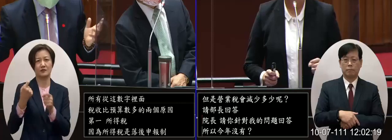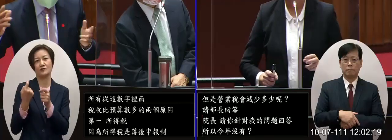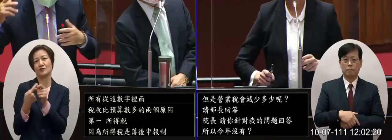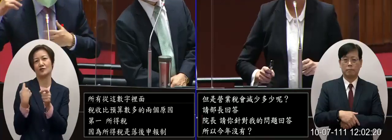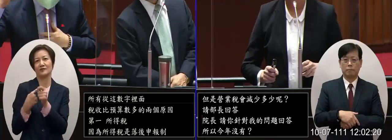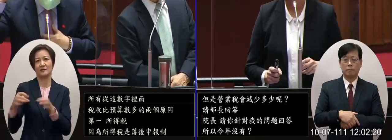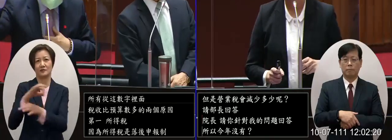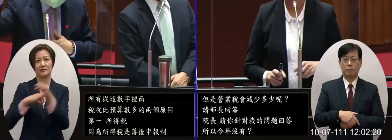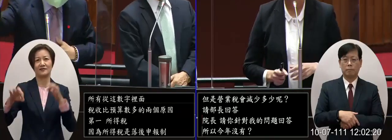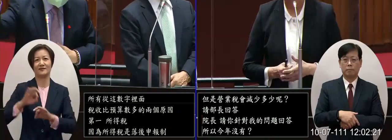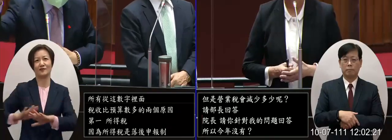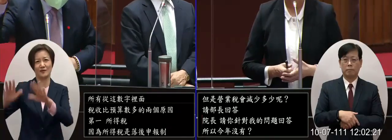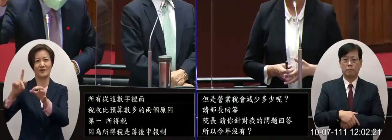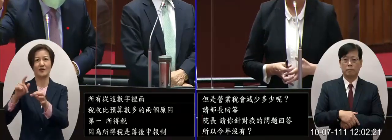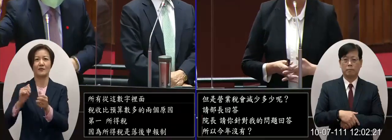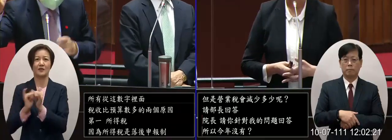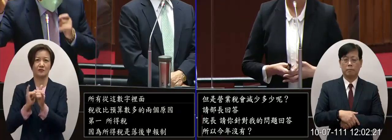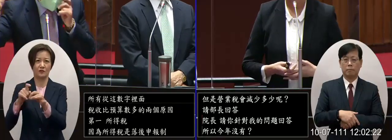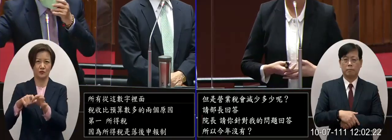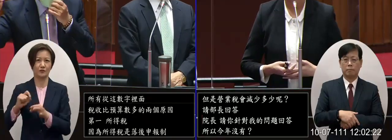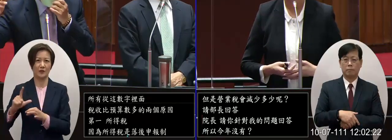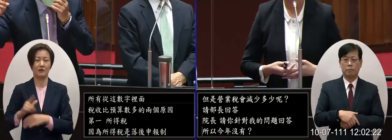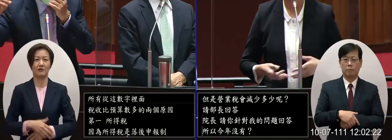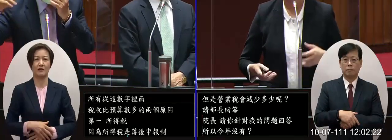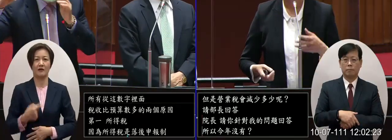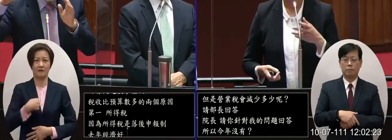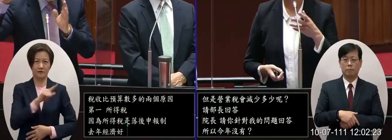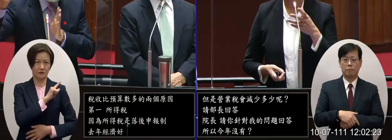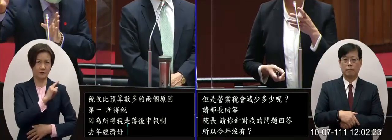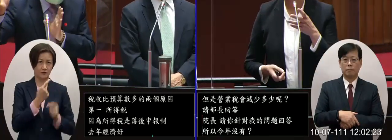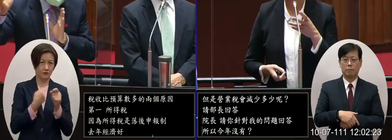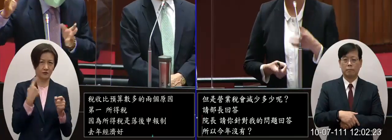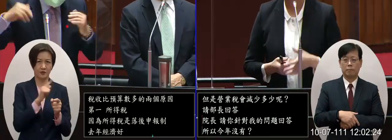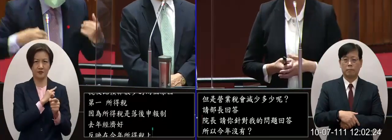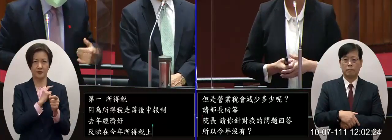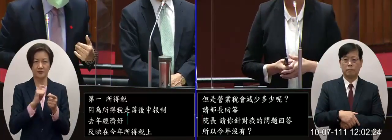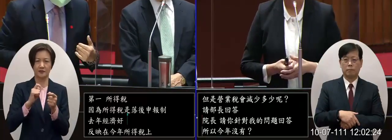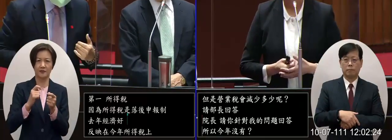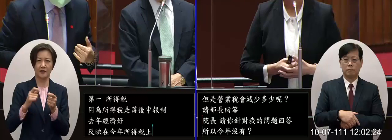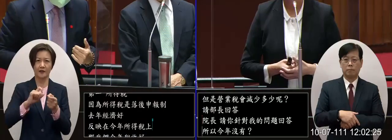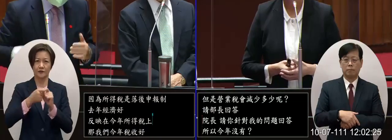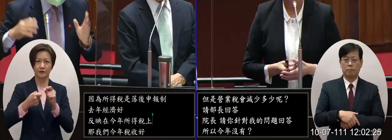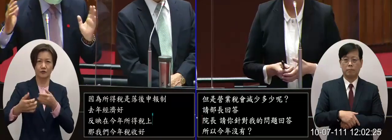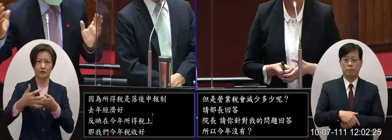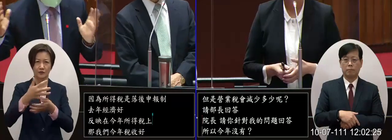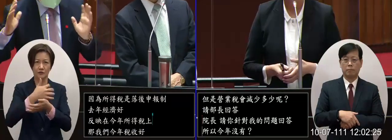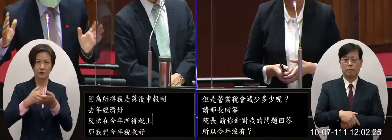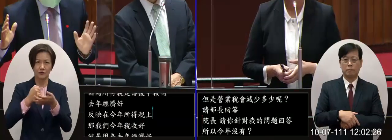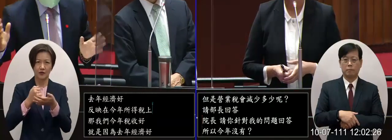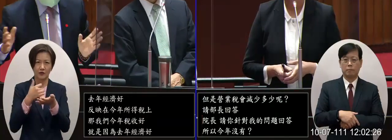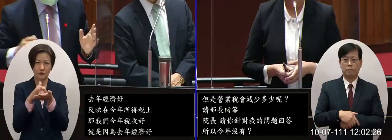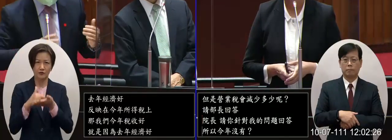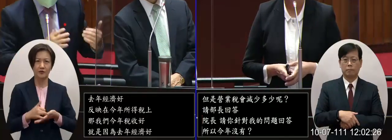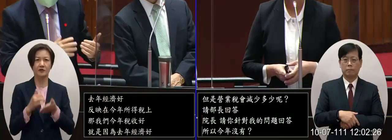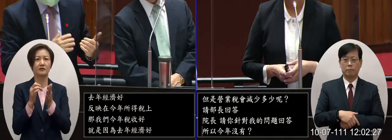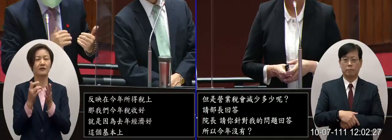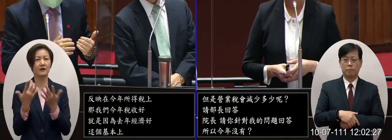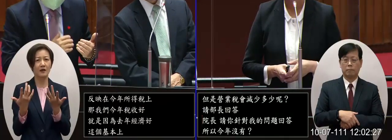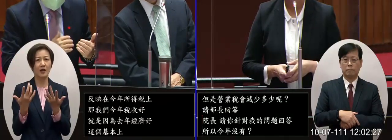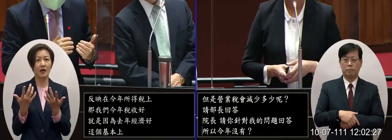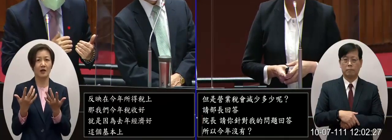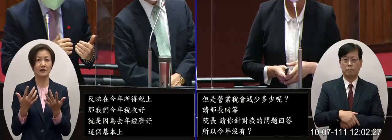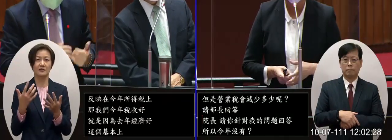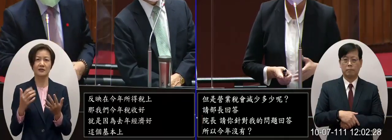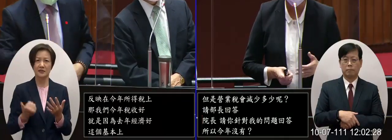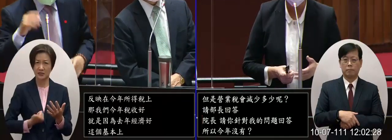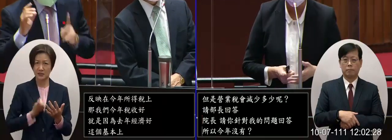本上我去年年初在估这个所得税的时候，去年在编今年度的预算的时候，我不会了解说到底会